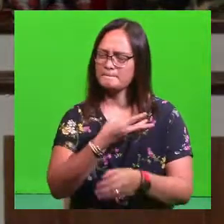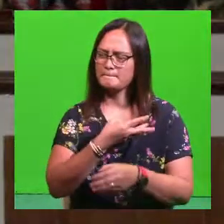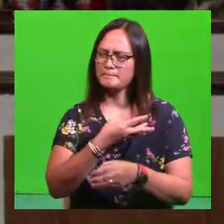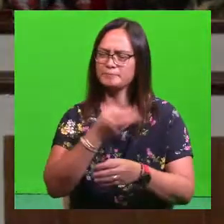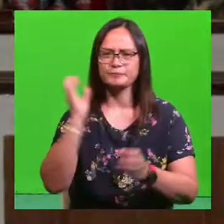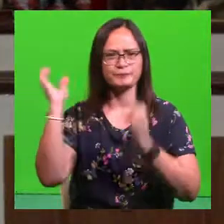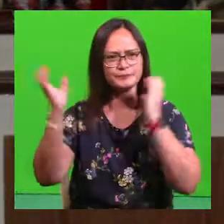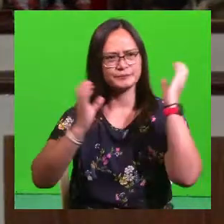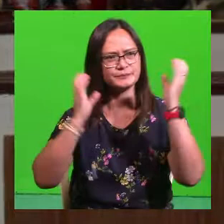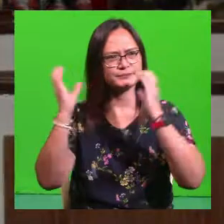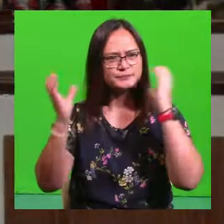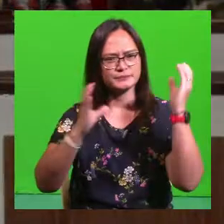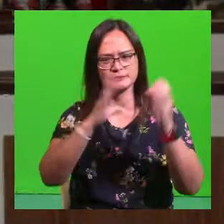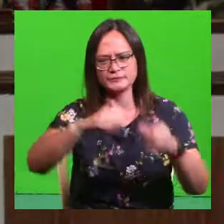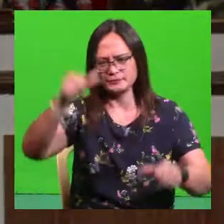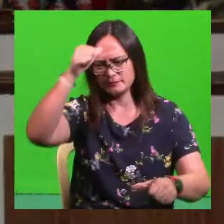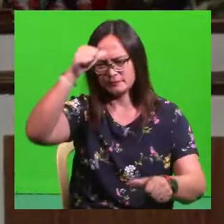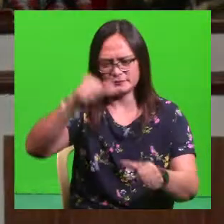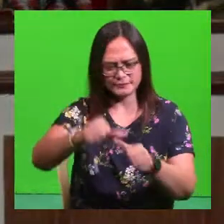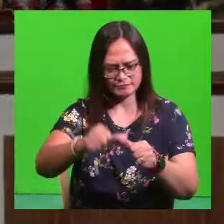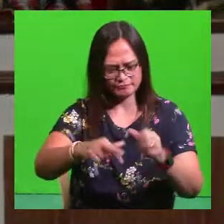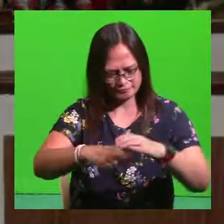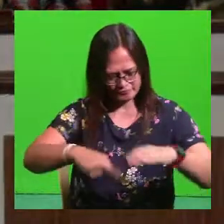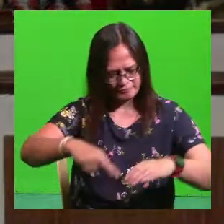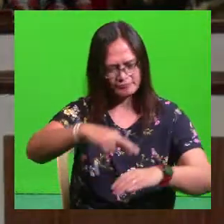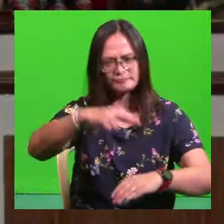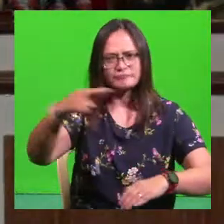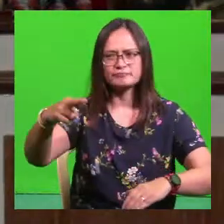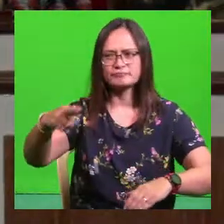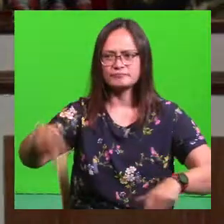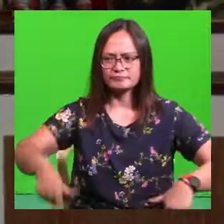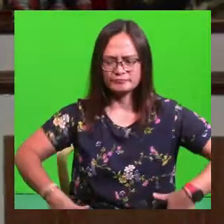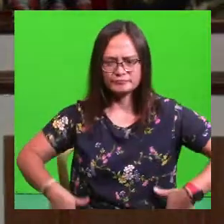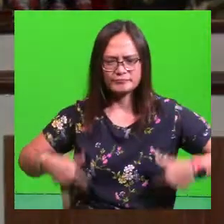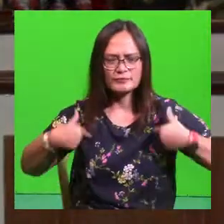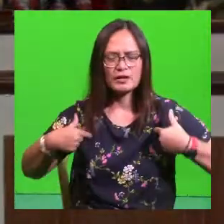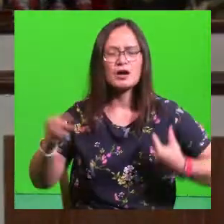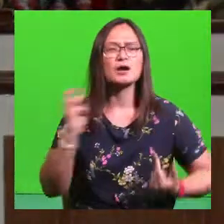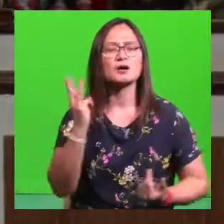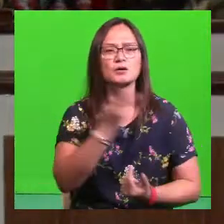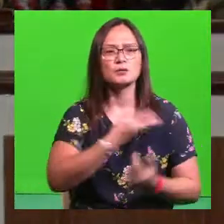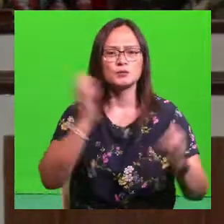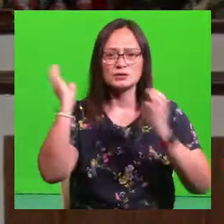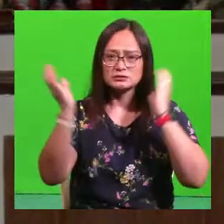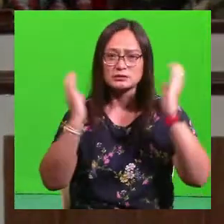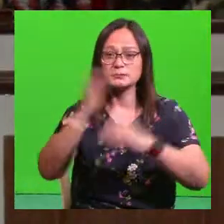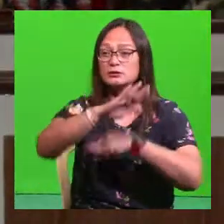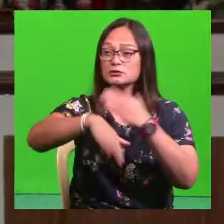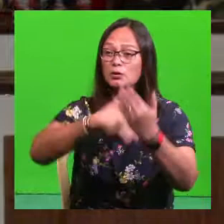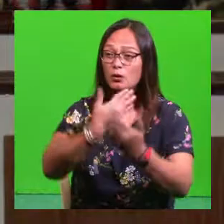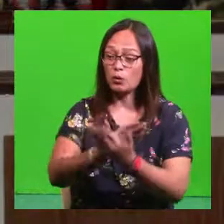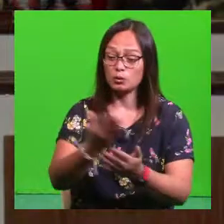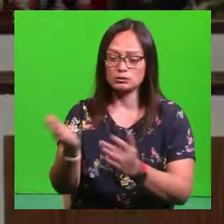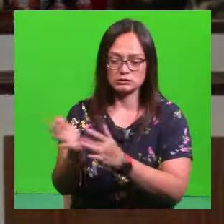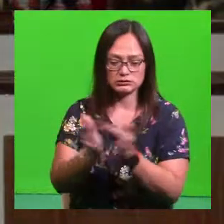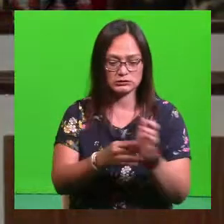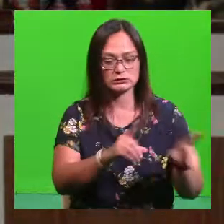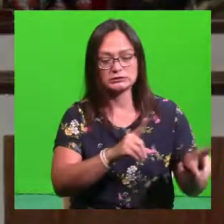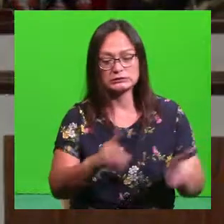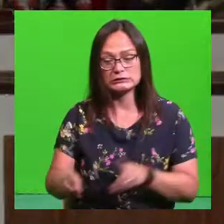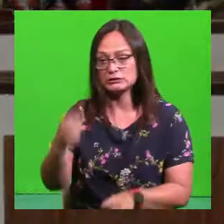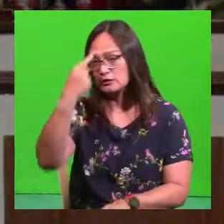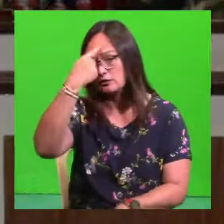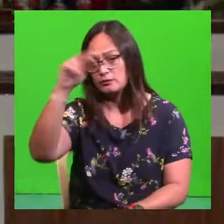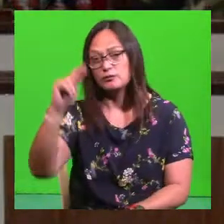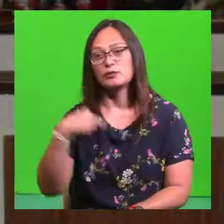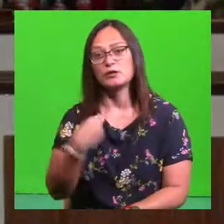pagkabuhay. Nagseselebra tayo ng lahat ng kanyang ginampanan para sa atin, sapagkat ang lahat